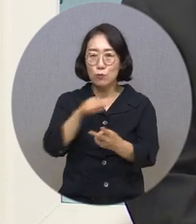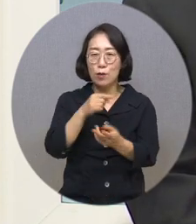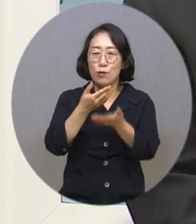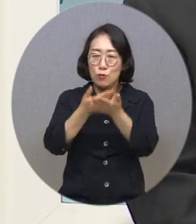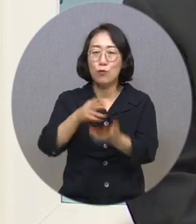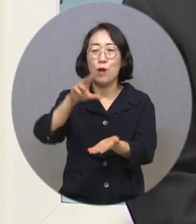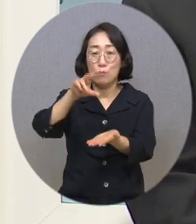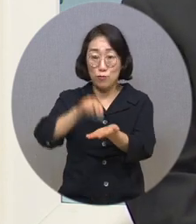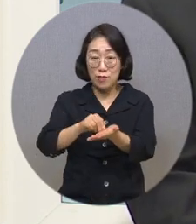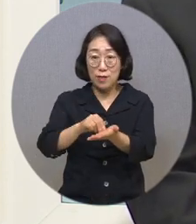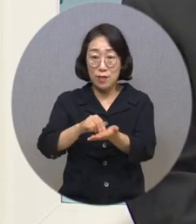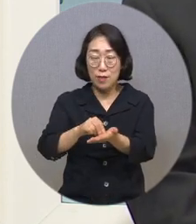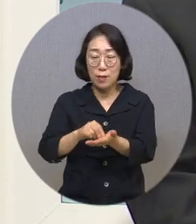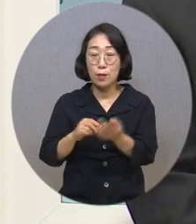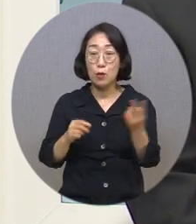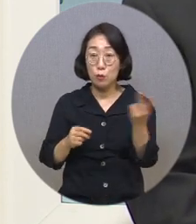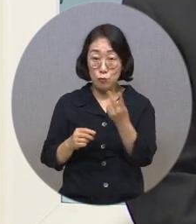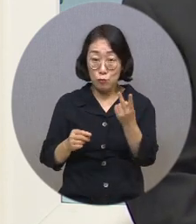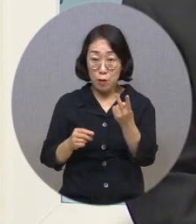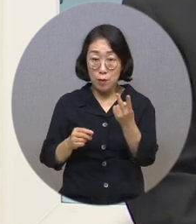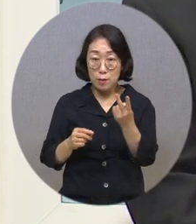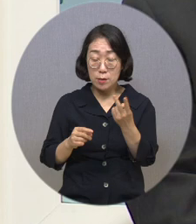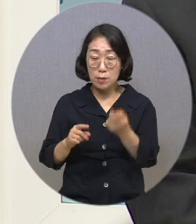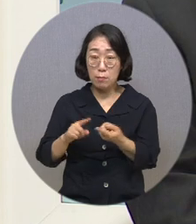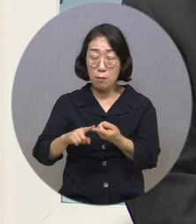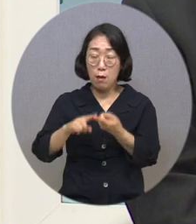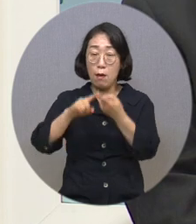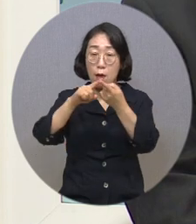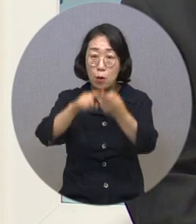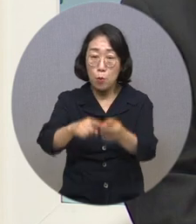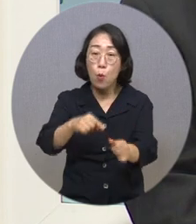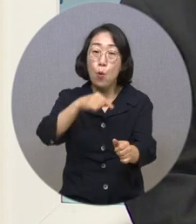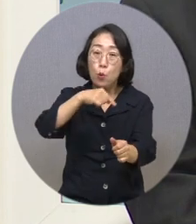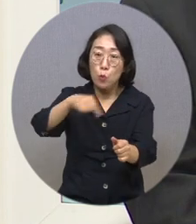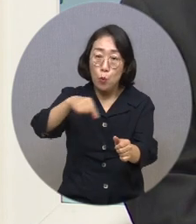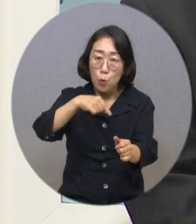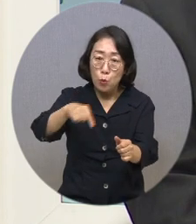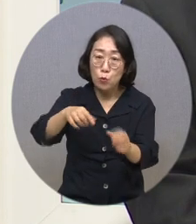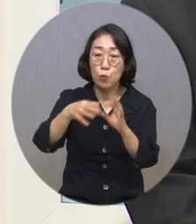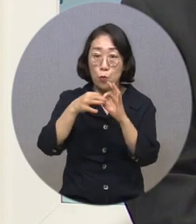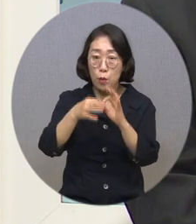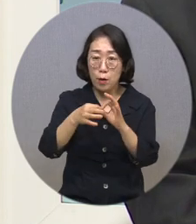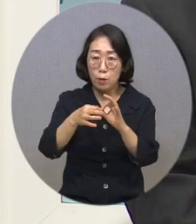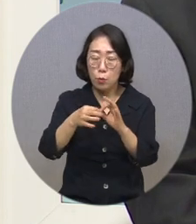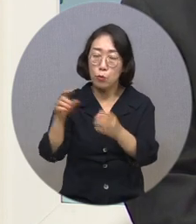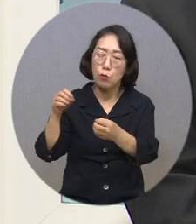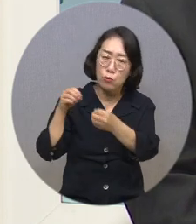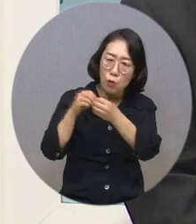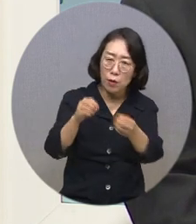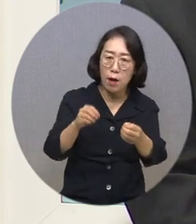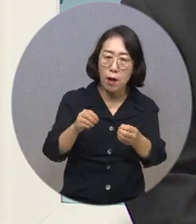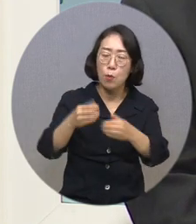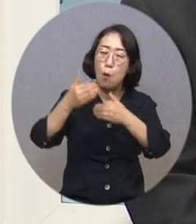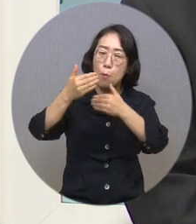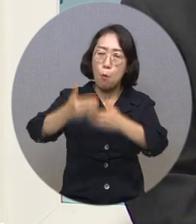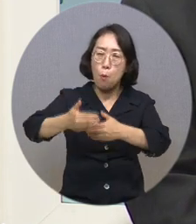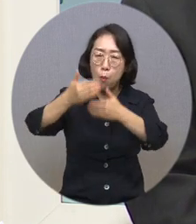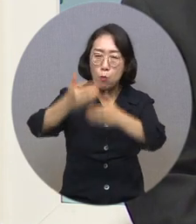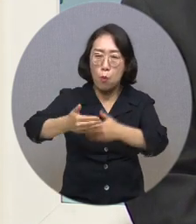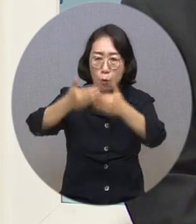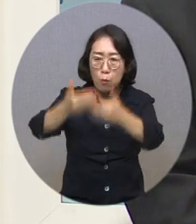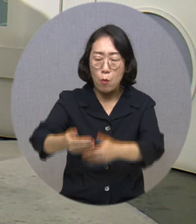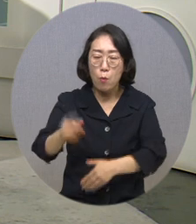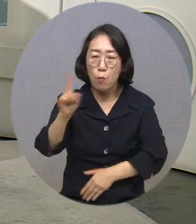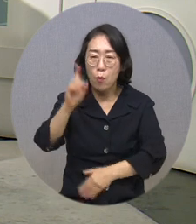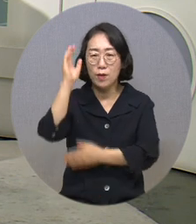맞습니다. 이 두 가지가 그러면 교육계에 어떠한 영향을 끼치고 앞으로 어떻게 진행을 해야 할지 그거 부분에 대해서